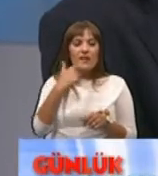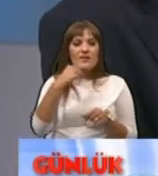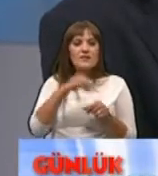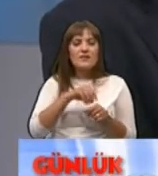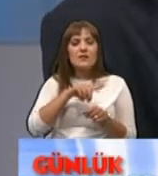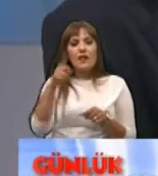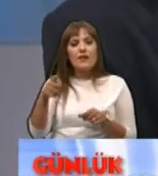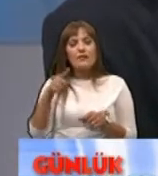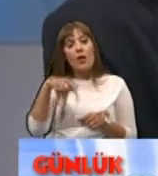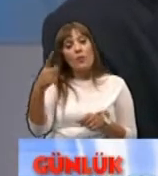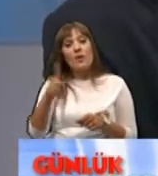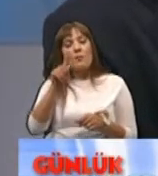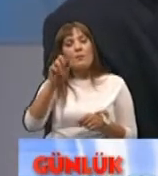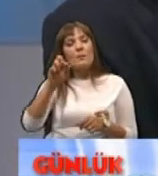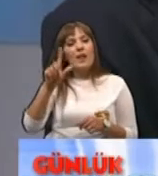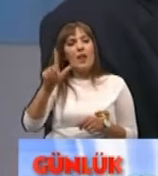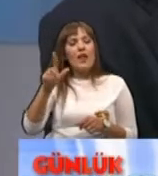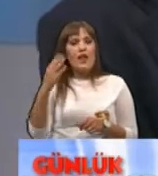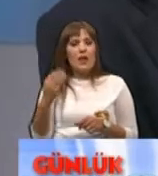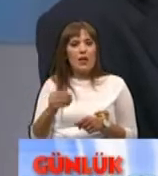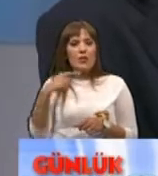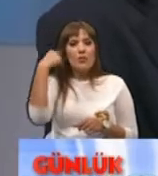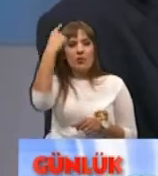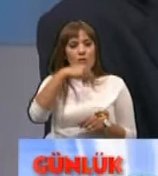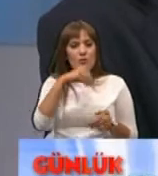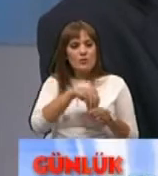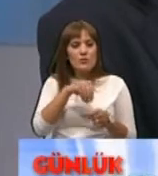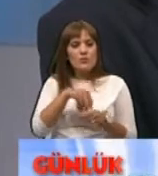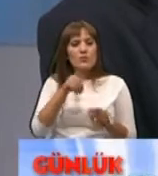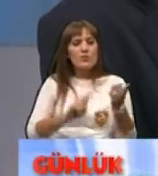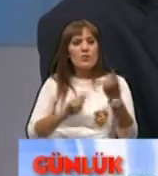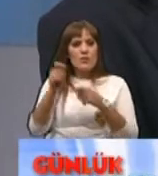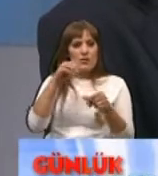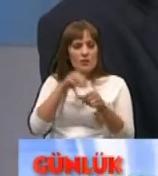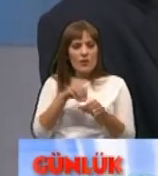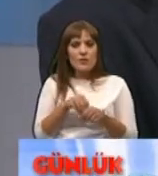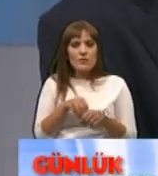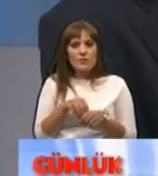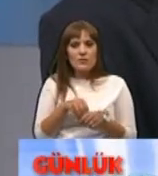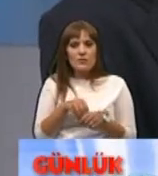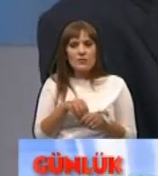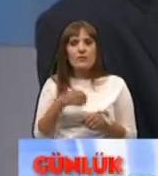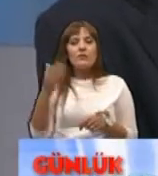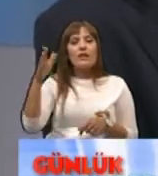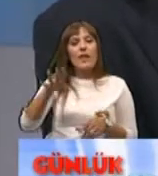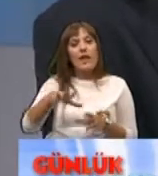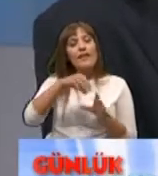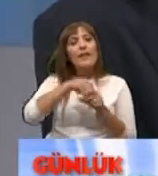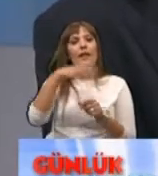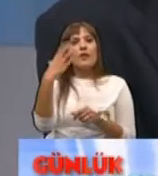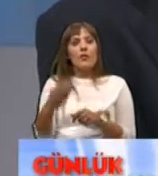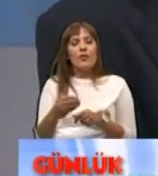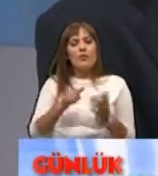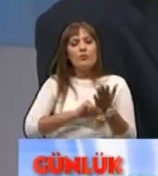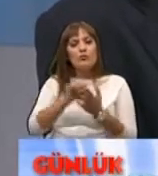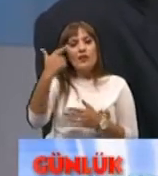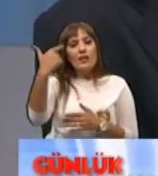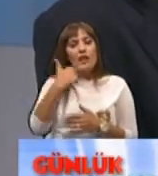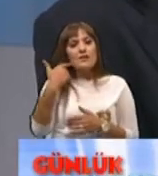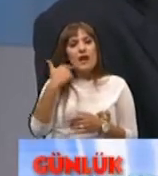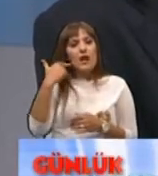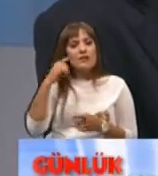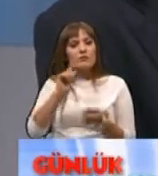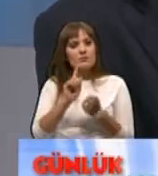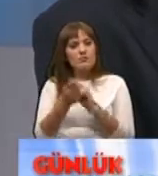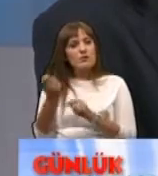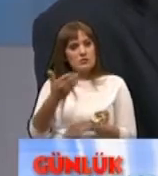ki işe yarıyor yüz bölgesinde. Evet. Ama genel olarak yani bütün lazerler işe